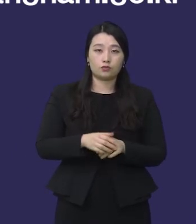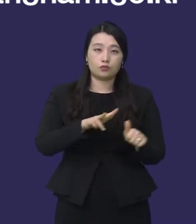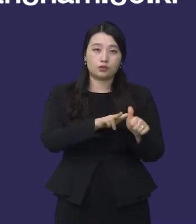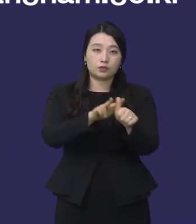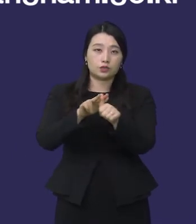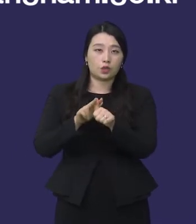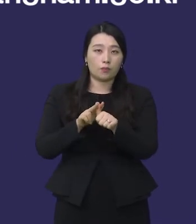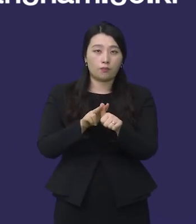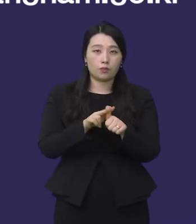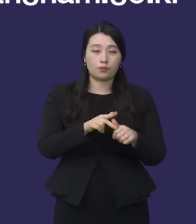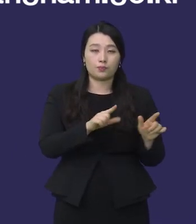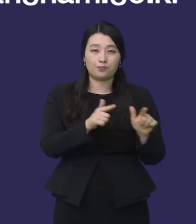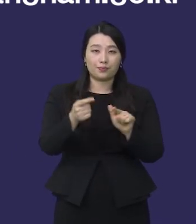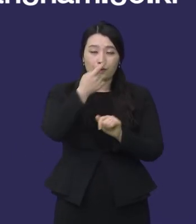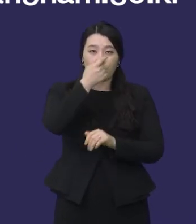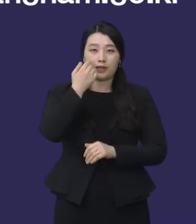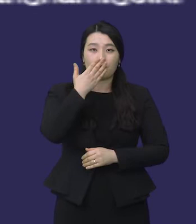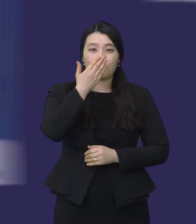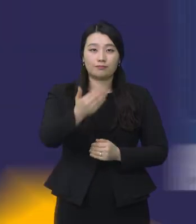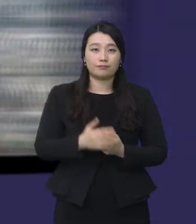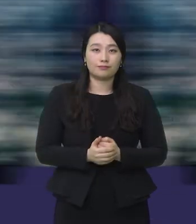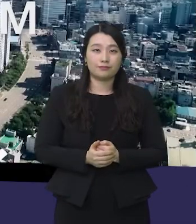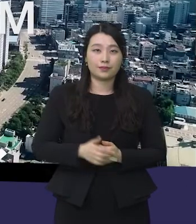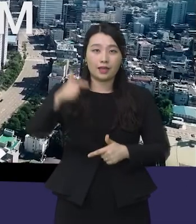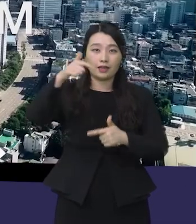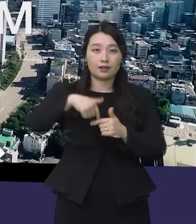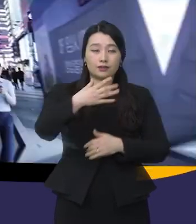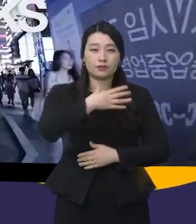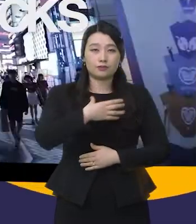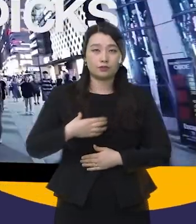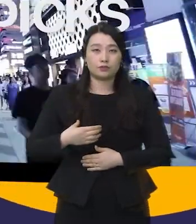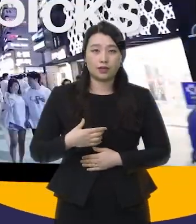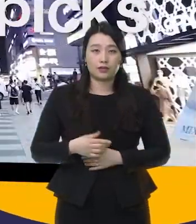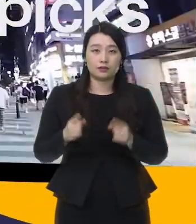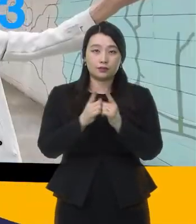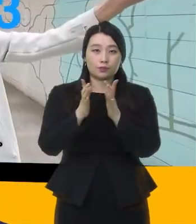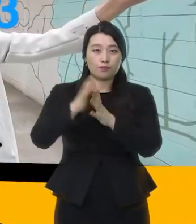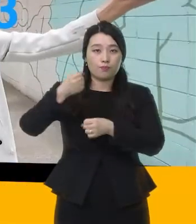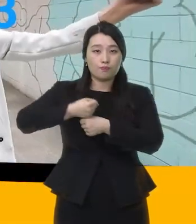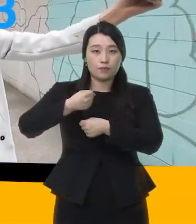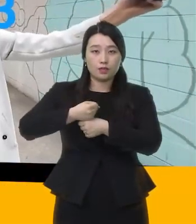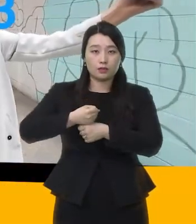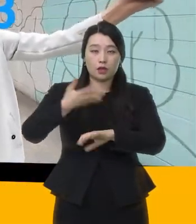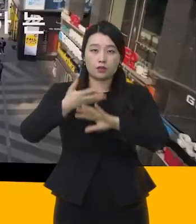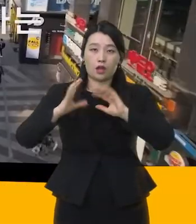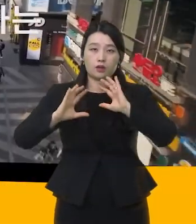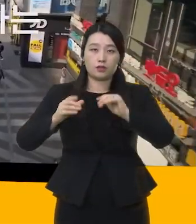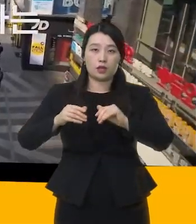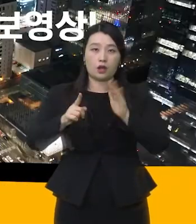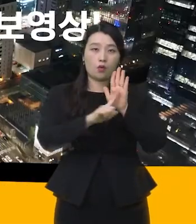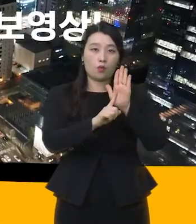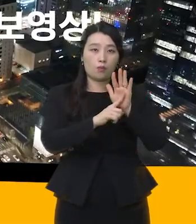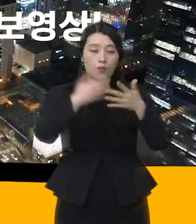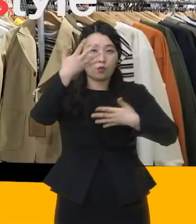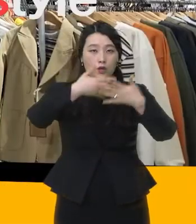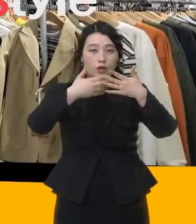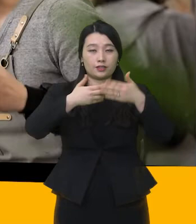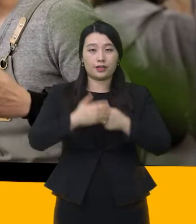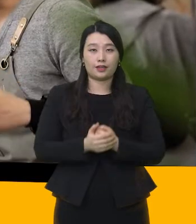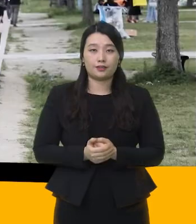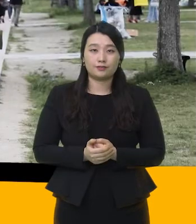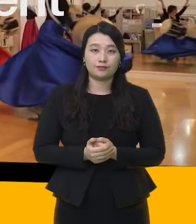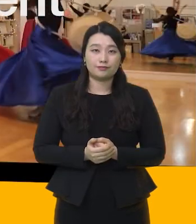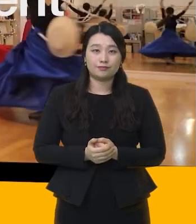정보들을 확인할 수 있습니다 강남구가 자체 제작한 해외 홍보 영상 강남 인사이드 어스